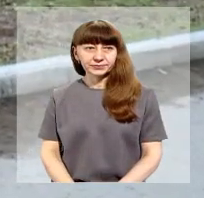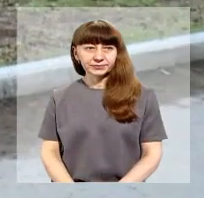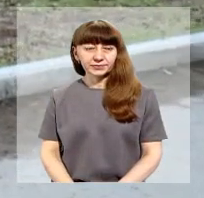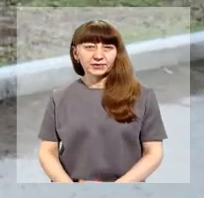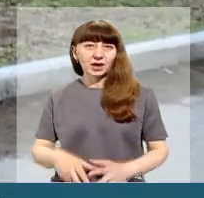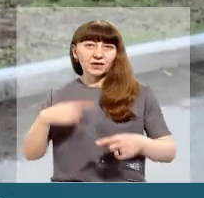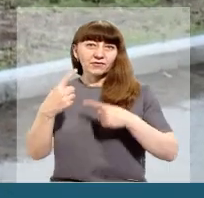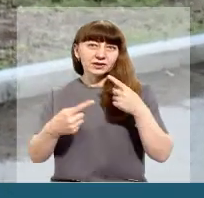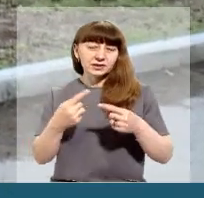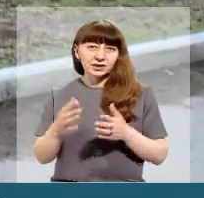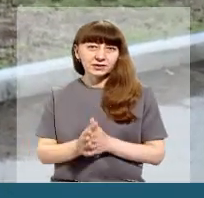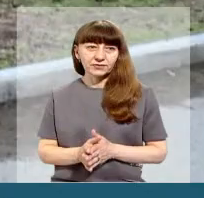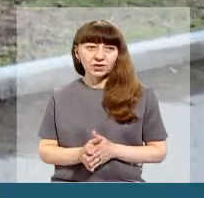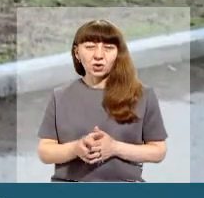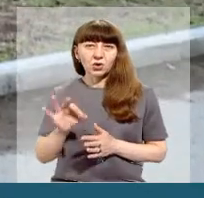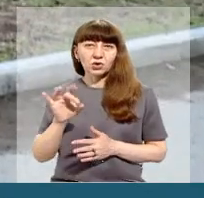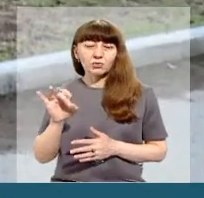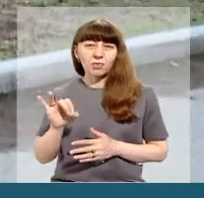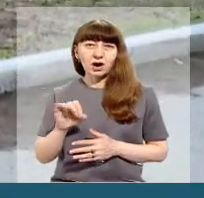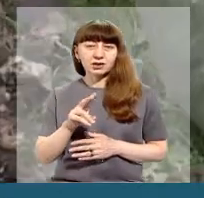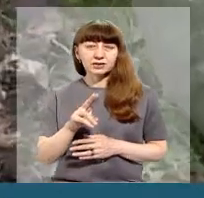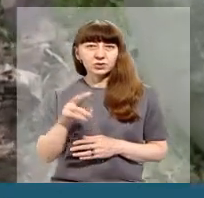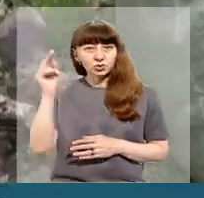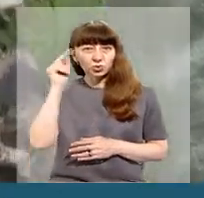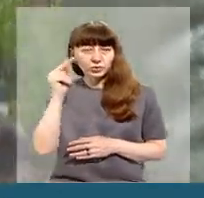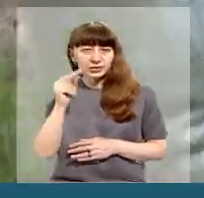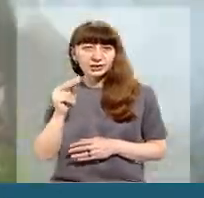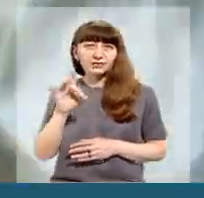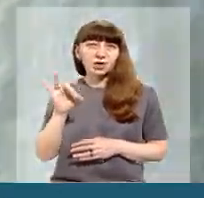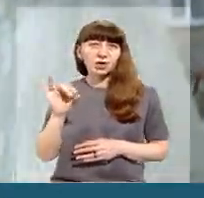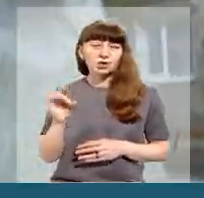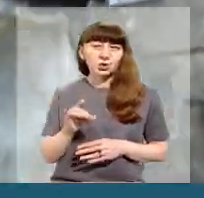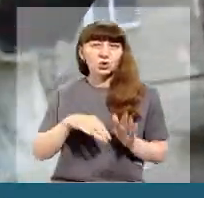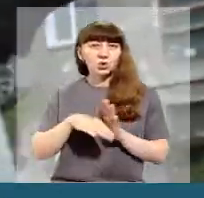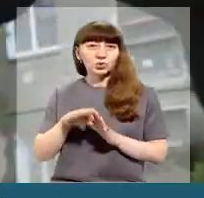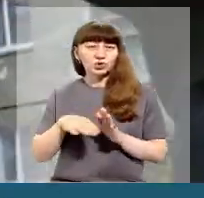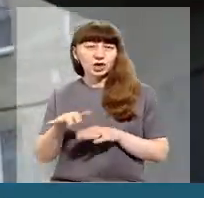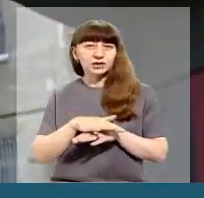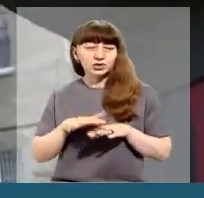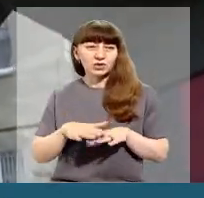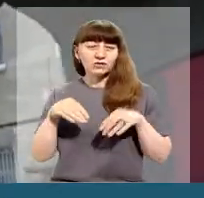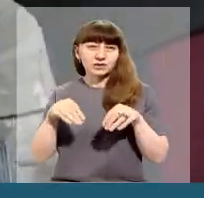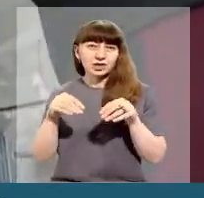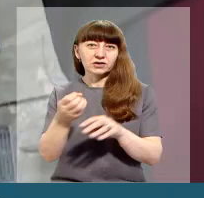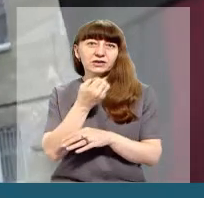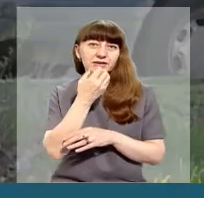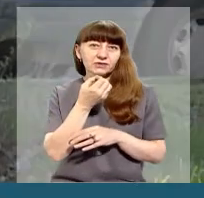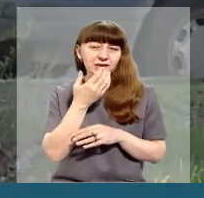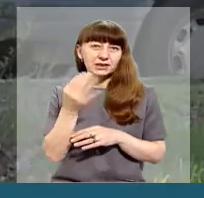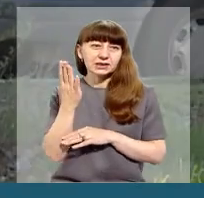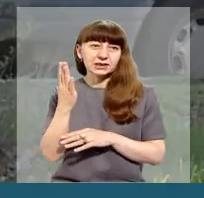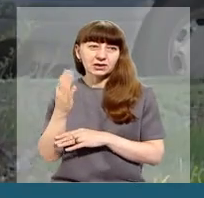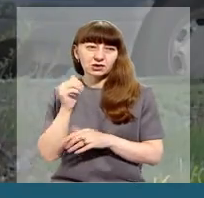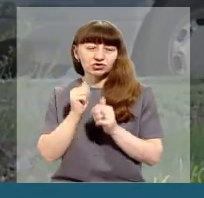В эстафете поколений Унигель Орпах студенты и волонтеры благоустраивали дворы, убирали мусор, высаживали цветы и деревья.